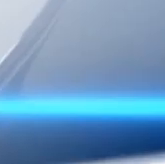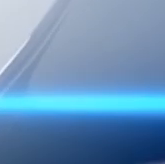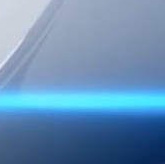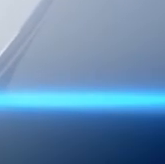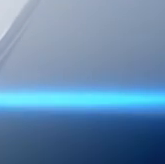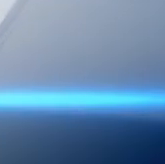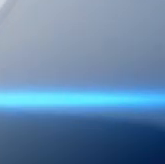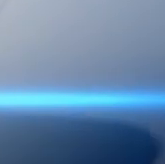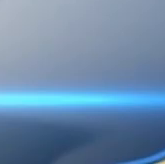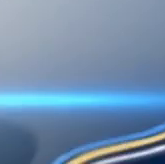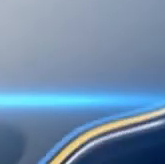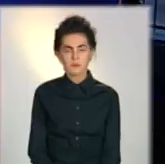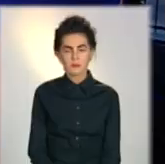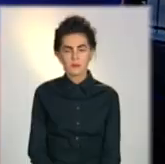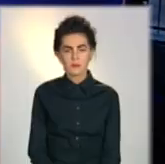Музика